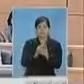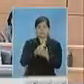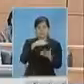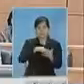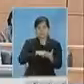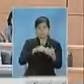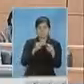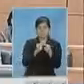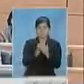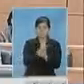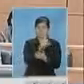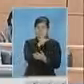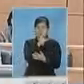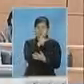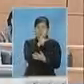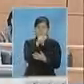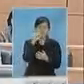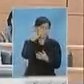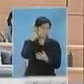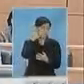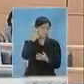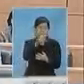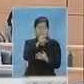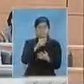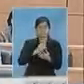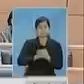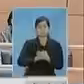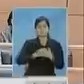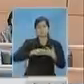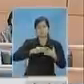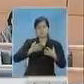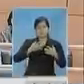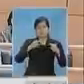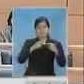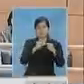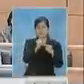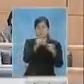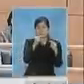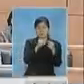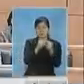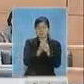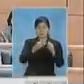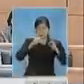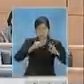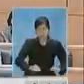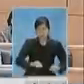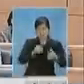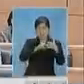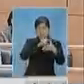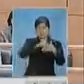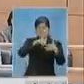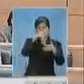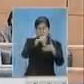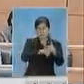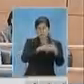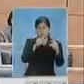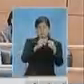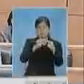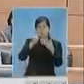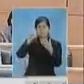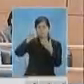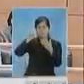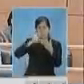พูดเขาก็เลยตัดสินใจแบบนั้นในวันที่ 3กรกฎาคมแล้วเมื่อพวกผมได้รับฉันทานุมัติ